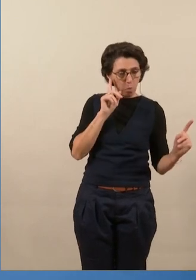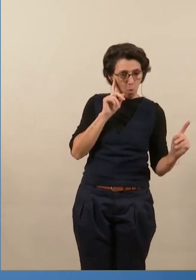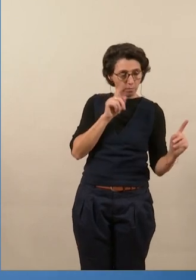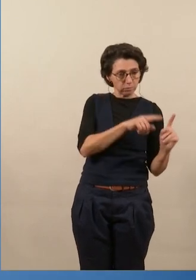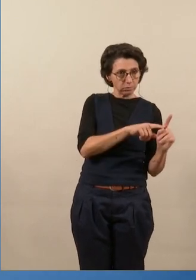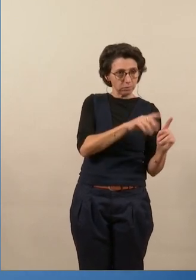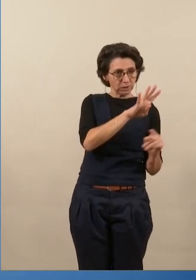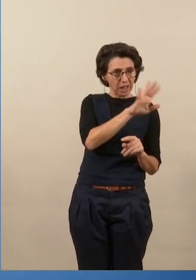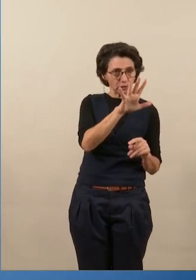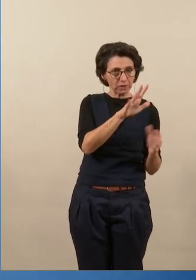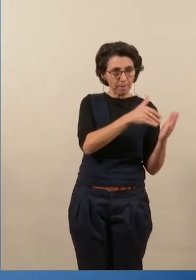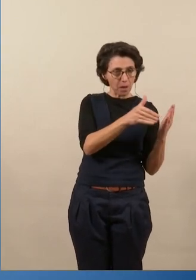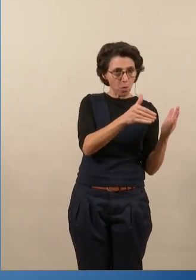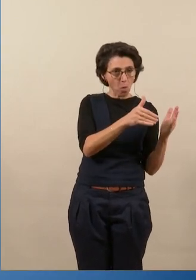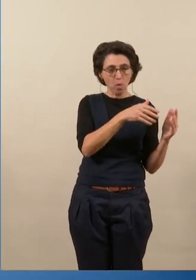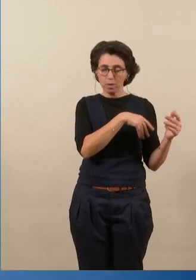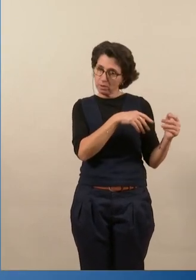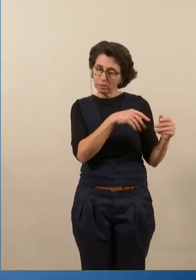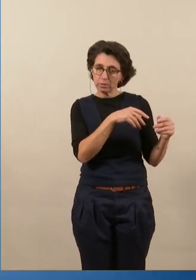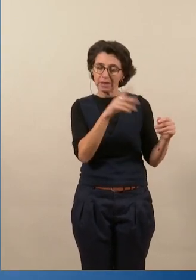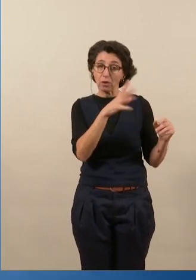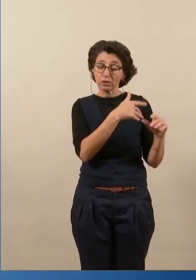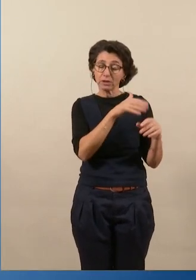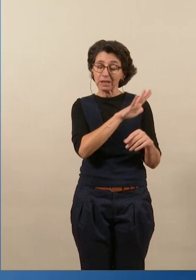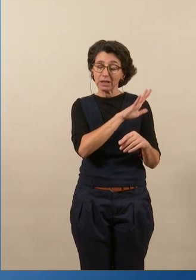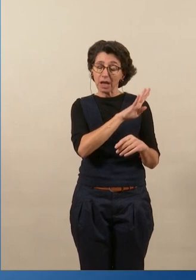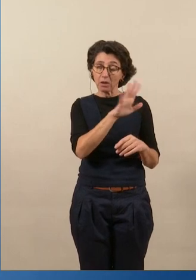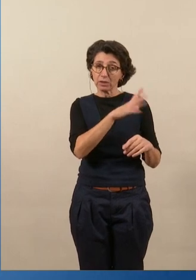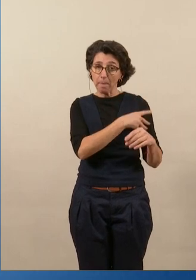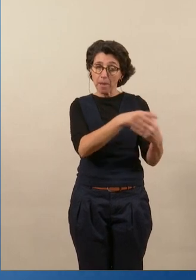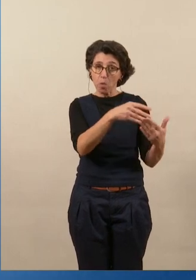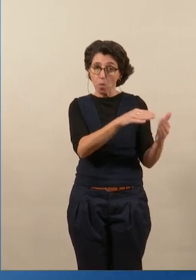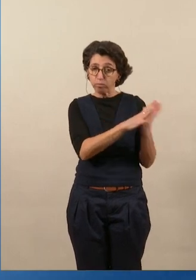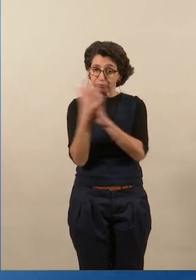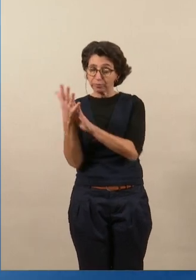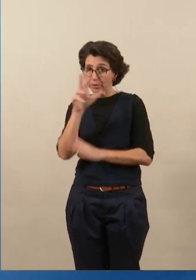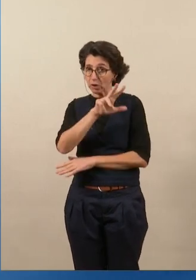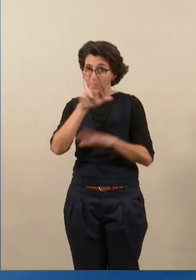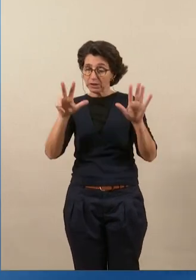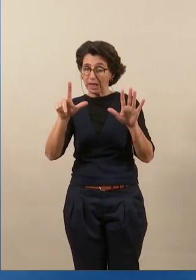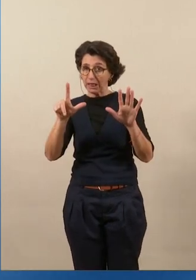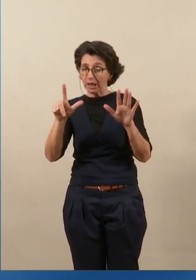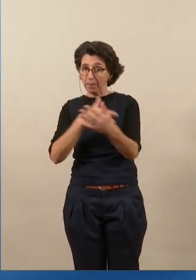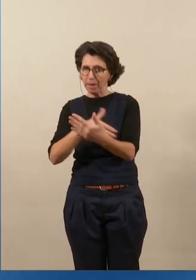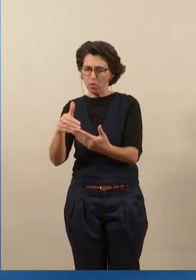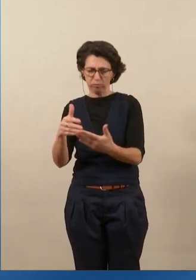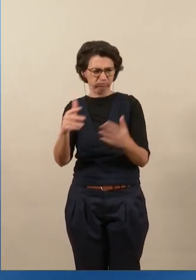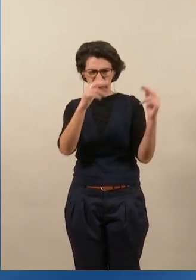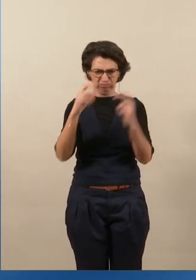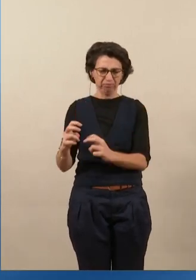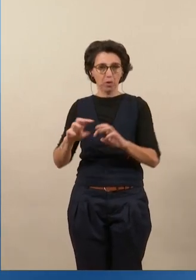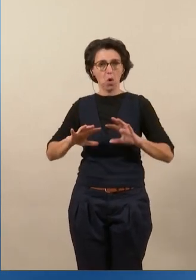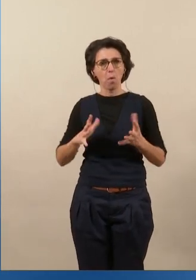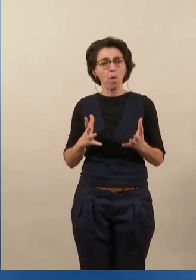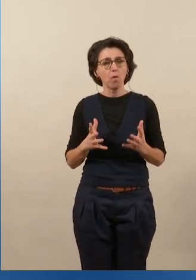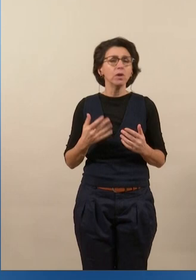millions à 37 c'est pas dans les intérêts des Grenoblois pour une histoire de Sem de C de je ne sais quelle forme